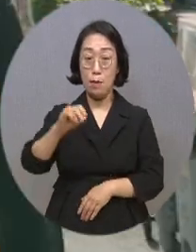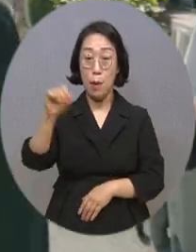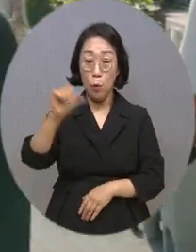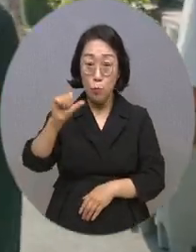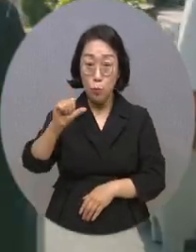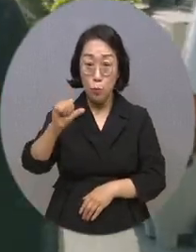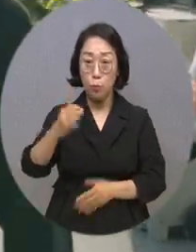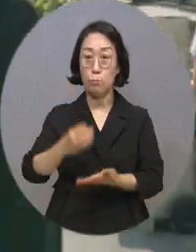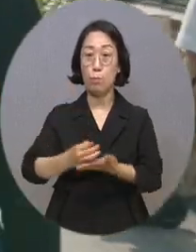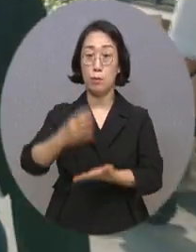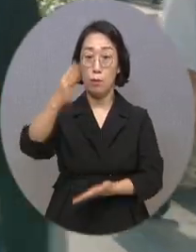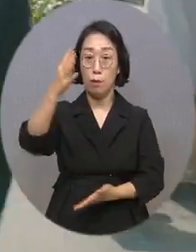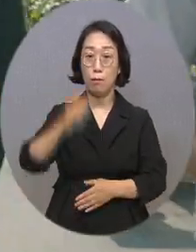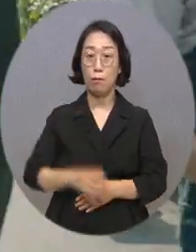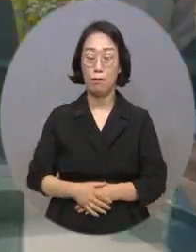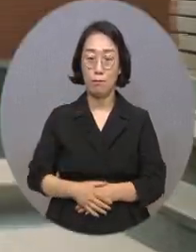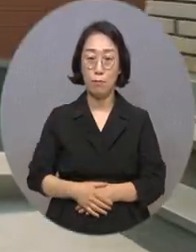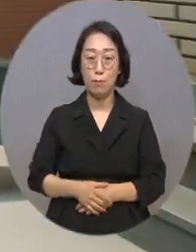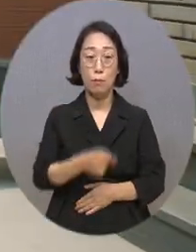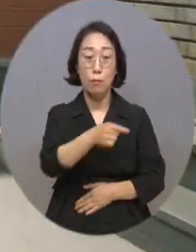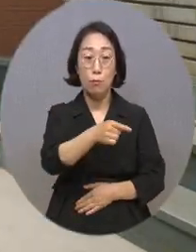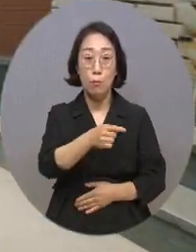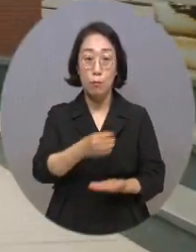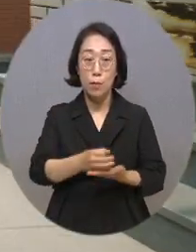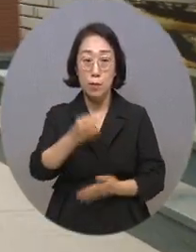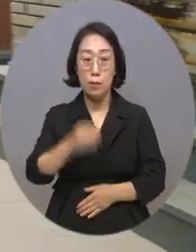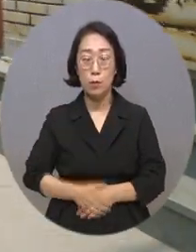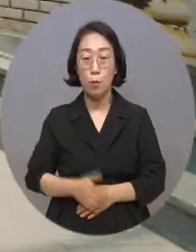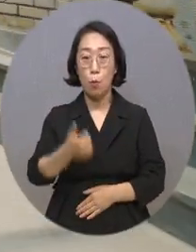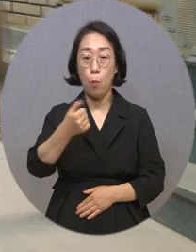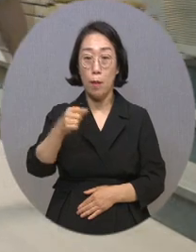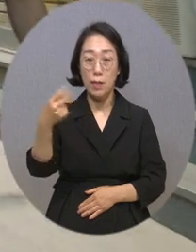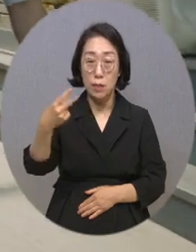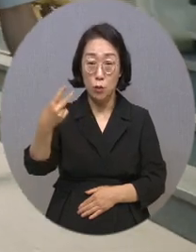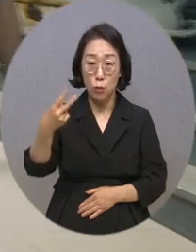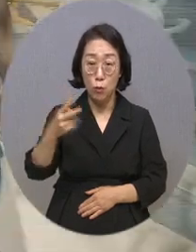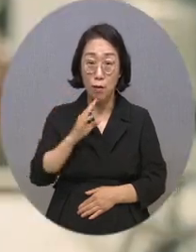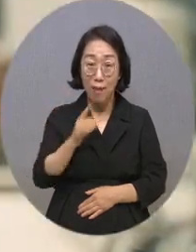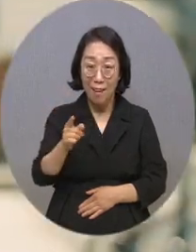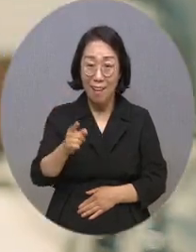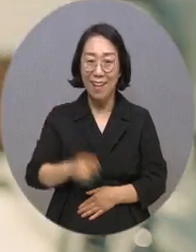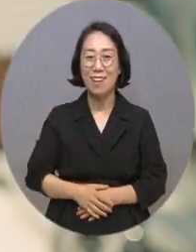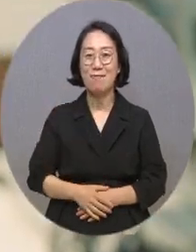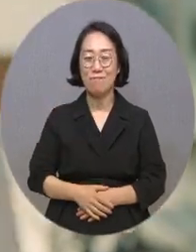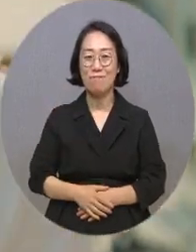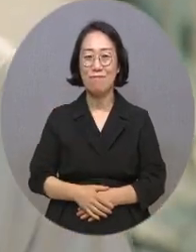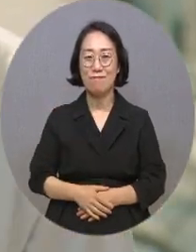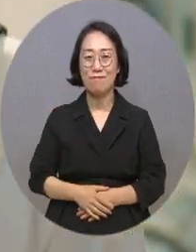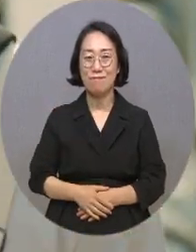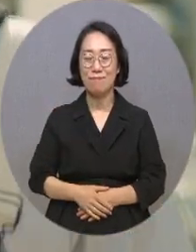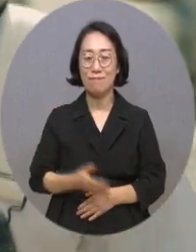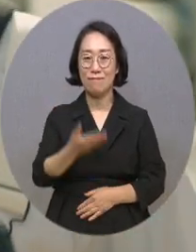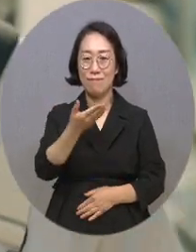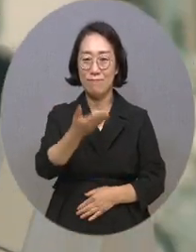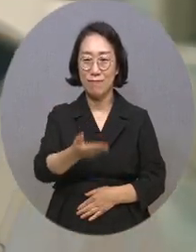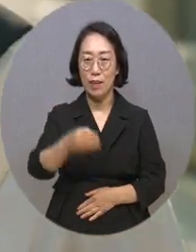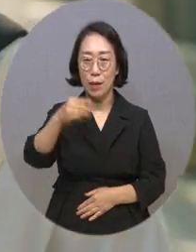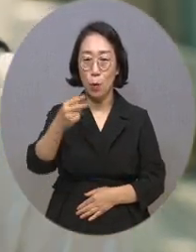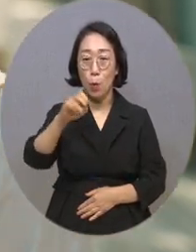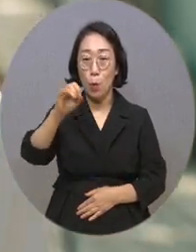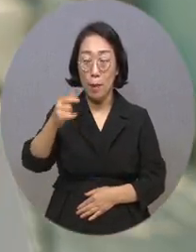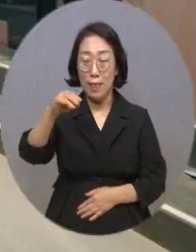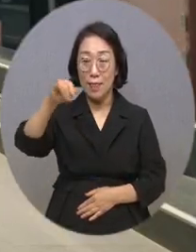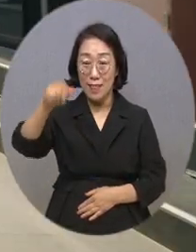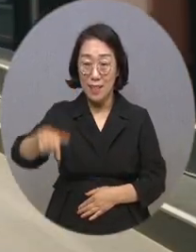25,000원이면 비싸네요. 비싸다고? 네. 이거 얼마인데? 이게 더 비싸나? 이거 52,000원이네요. 아, 자꾸 우준이 형이 요즘 로맨티스트 귀여워. 느낌을